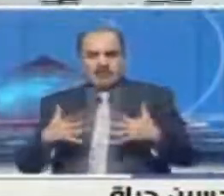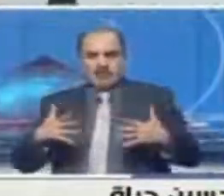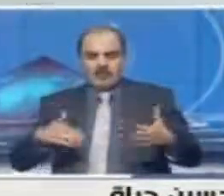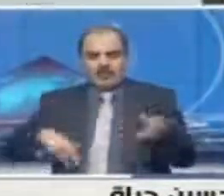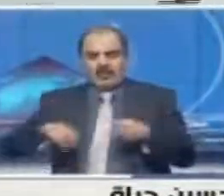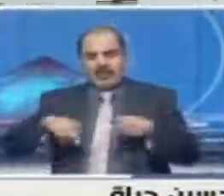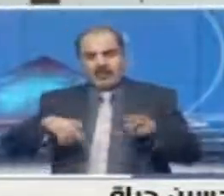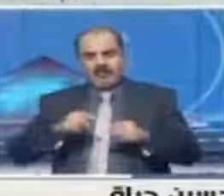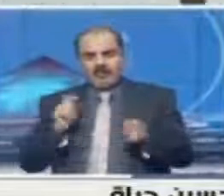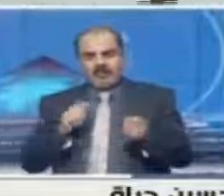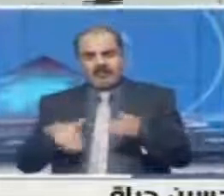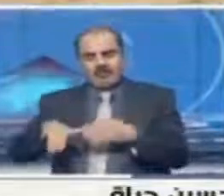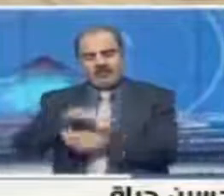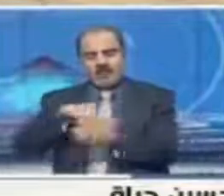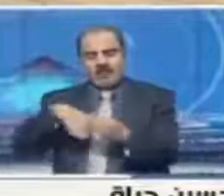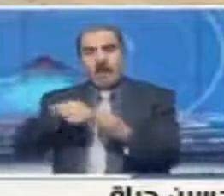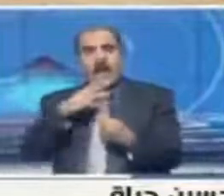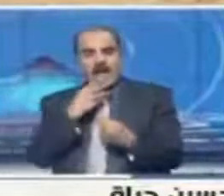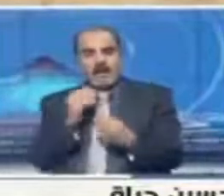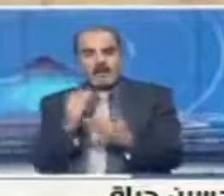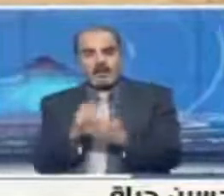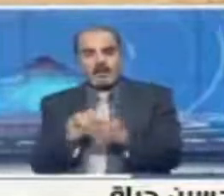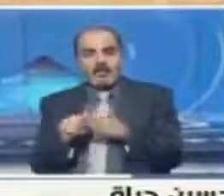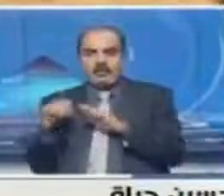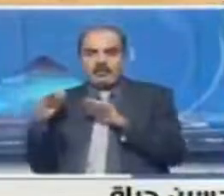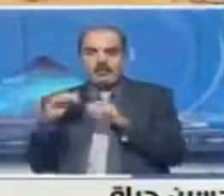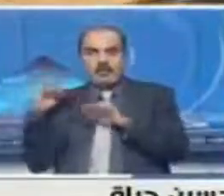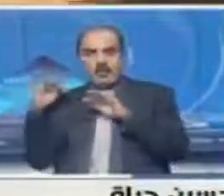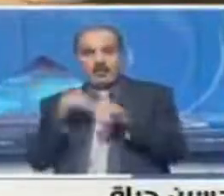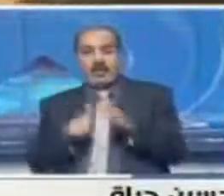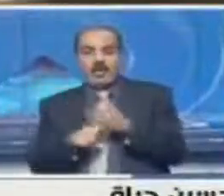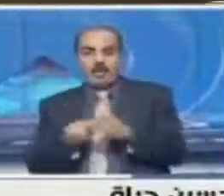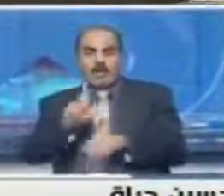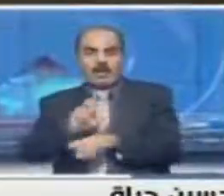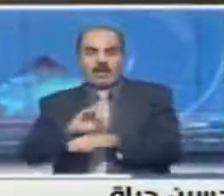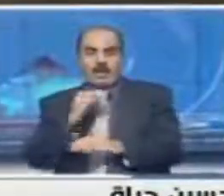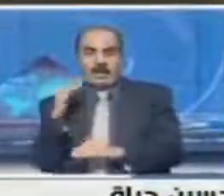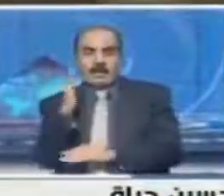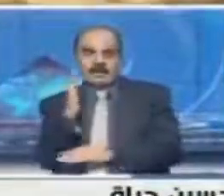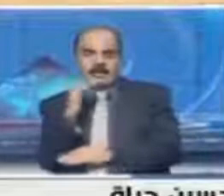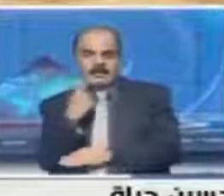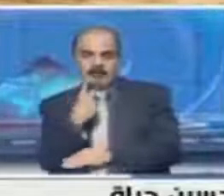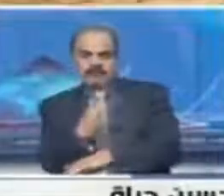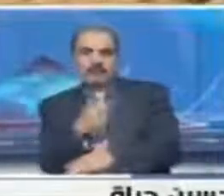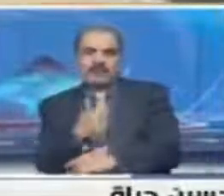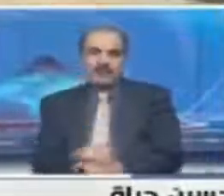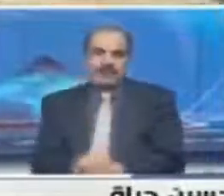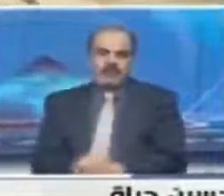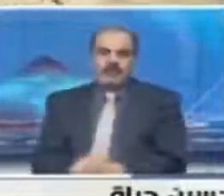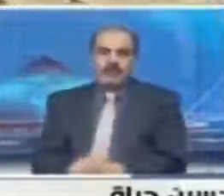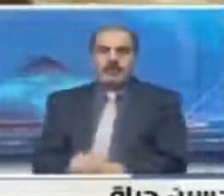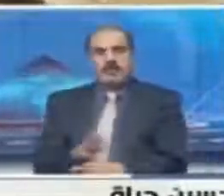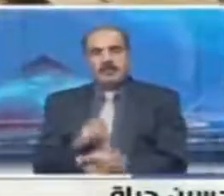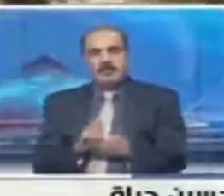الطريق وإحداث سيولة مرورية باعتباره مدخلا حيويا وهام وإضفاء مظهر حضري للعاصمة. ومن